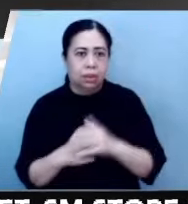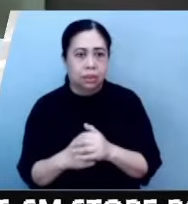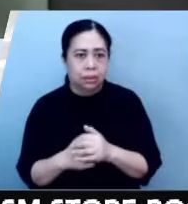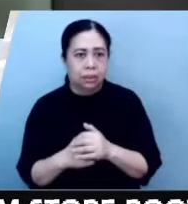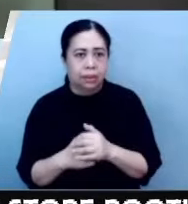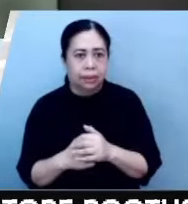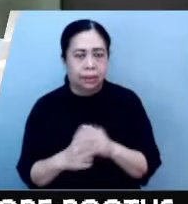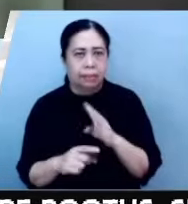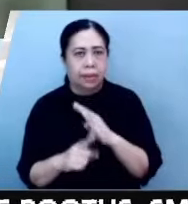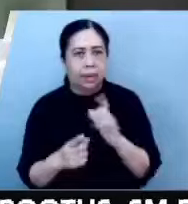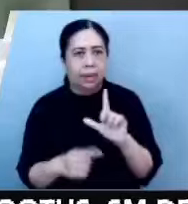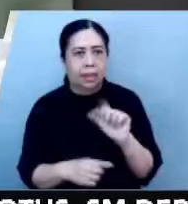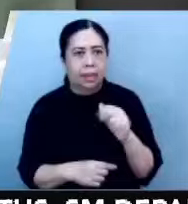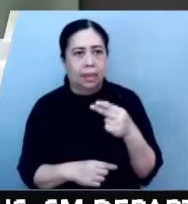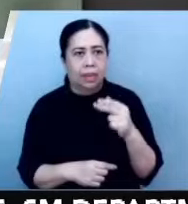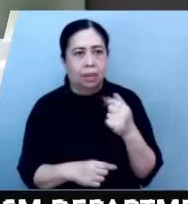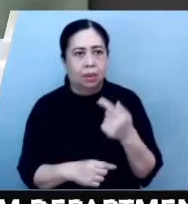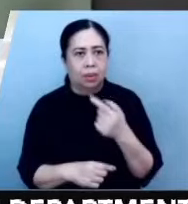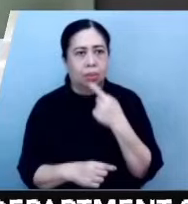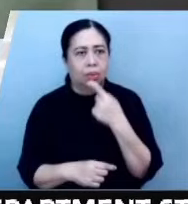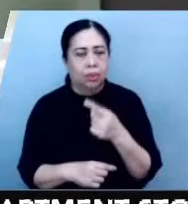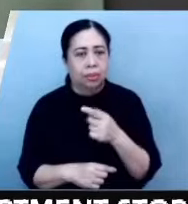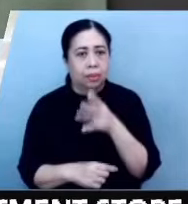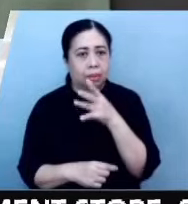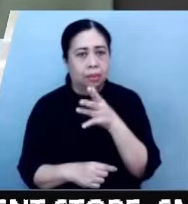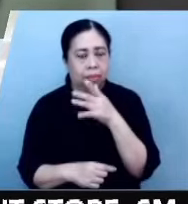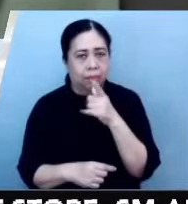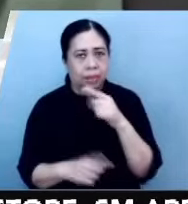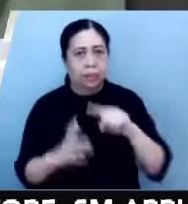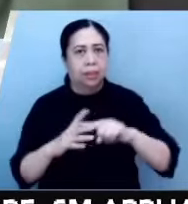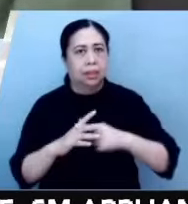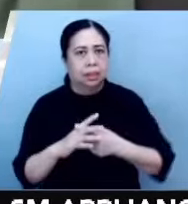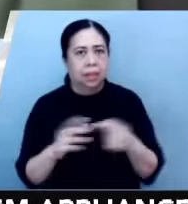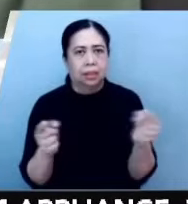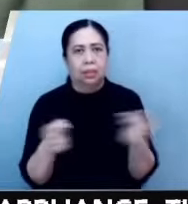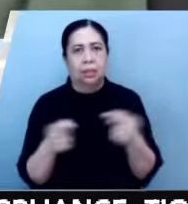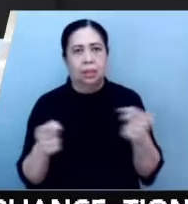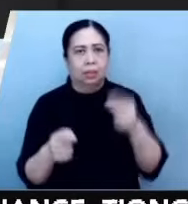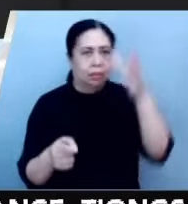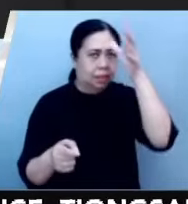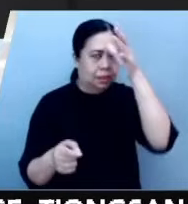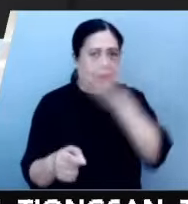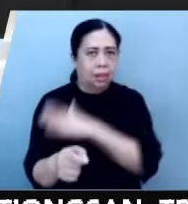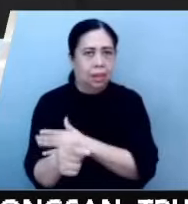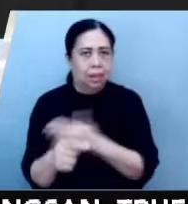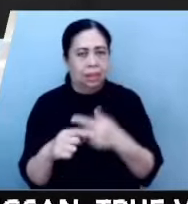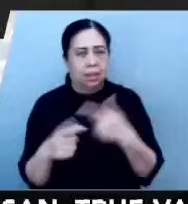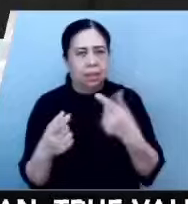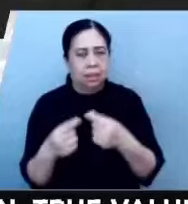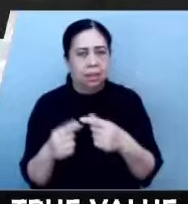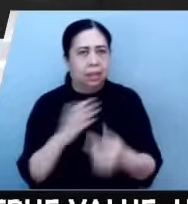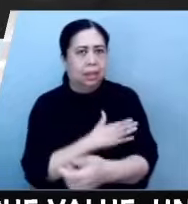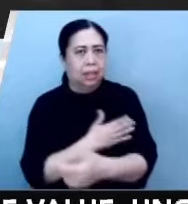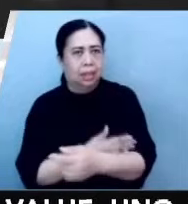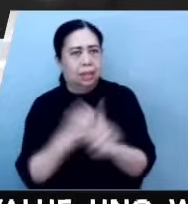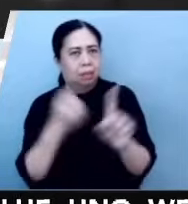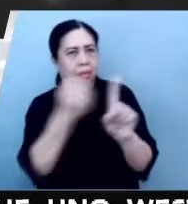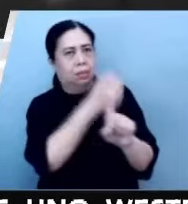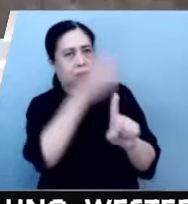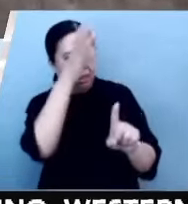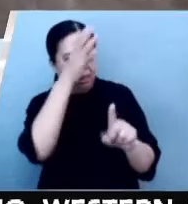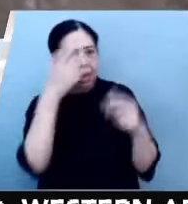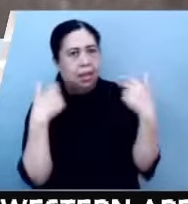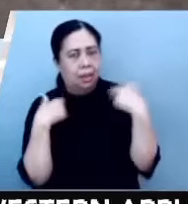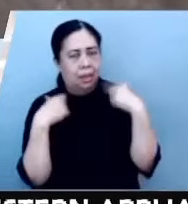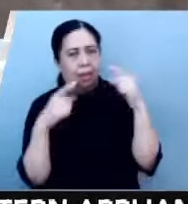Lahog. Ayon sa ina ng biktima, nagukat daw ang krimen sa alitan ng mag-ama na humantong sa pananakit ng anak sa kanyang ama na nagtamo ng sugat sa